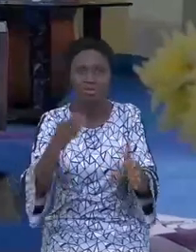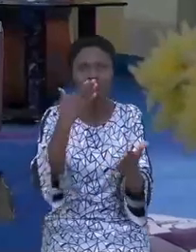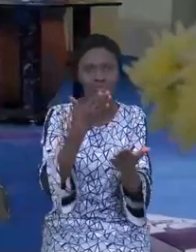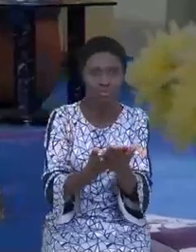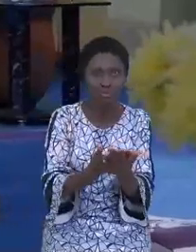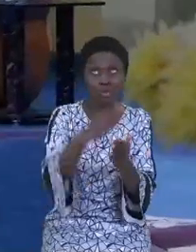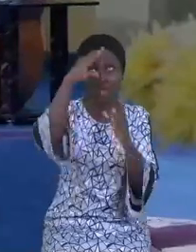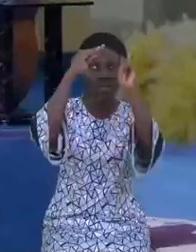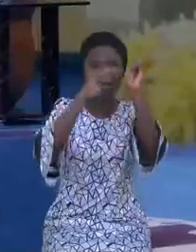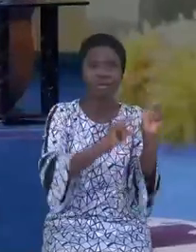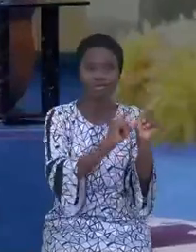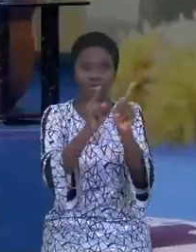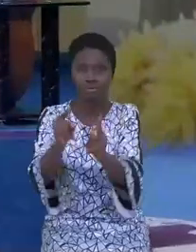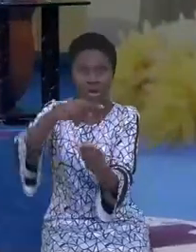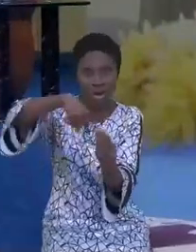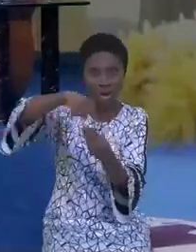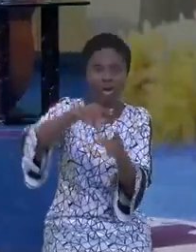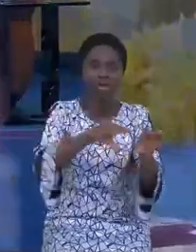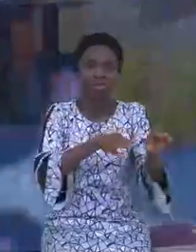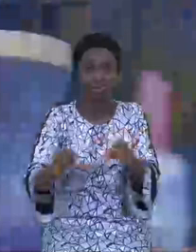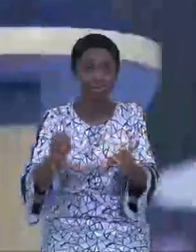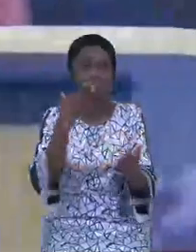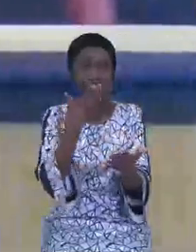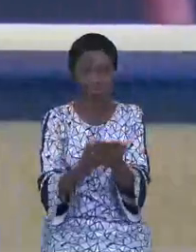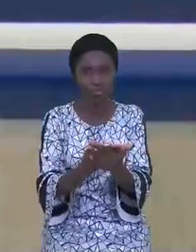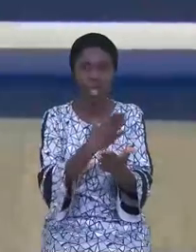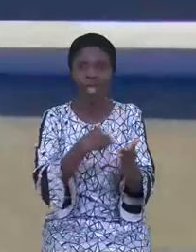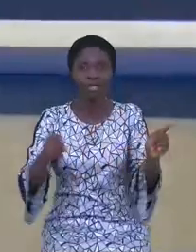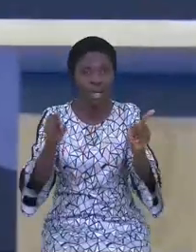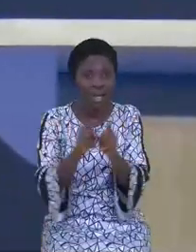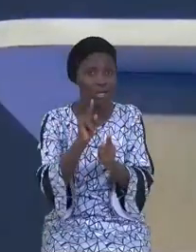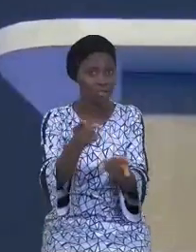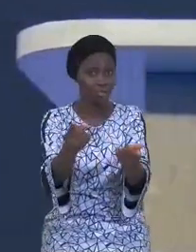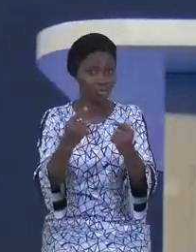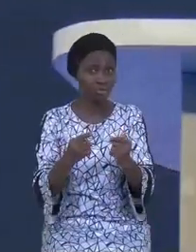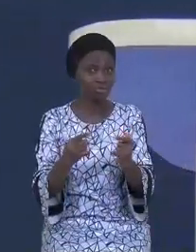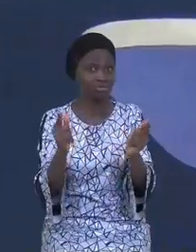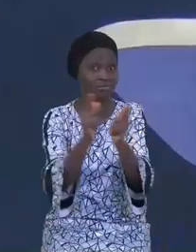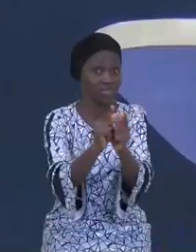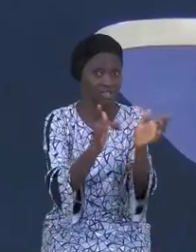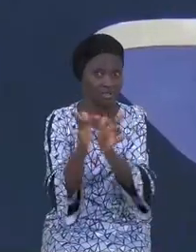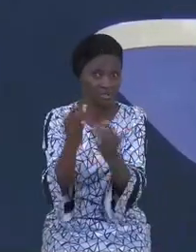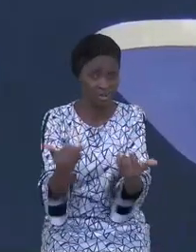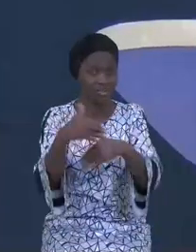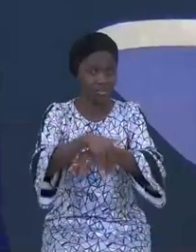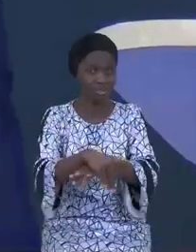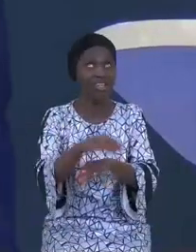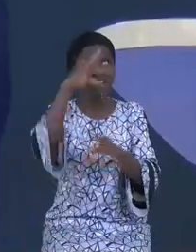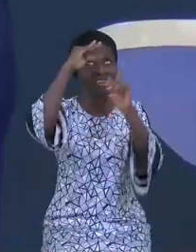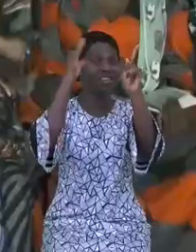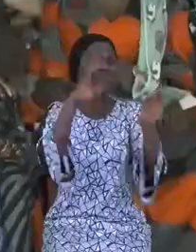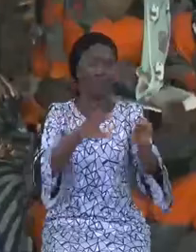partout? Qui allait partout de lieu en lieu faisant du bien? Et quand tu rencontres Jésus-Christ ce soir, il te fera du